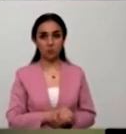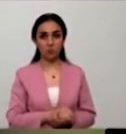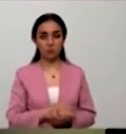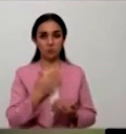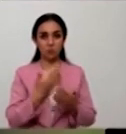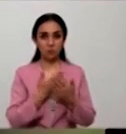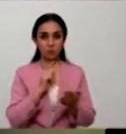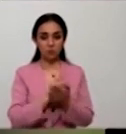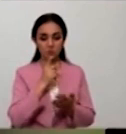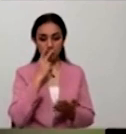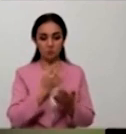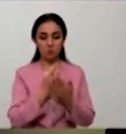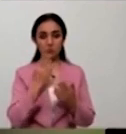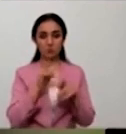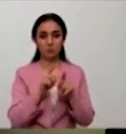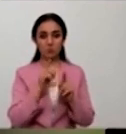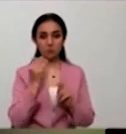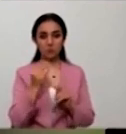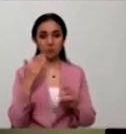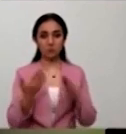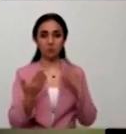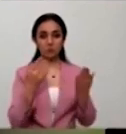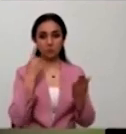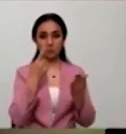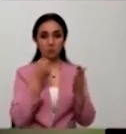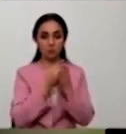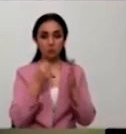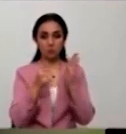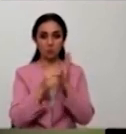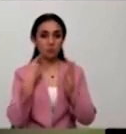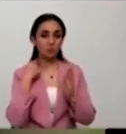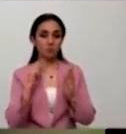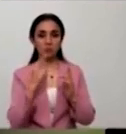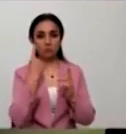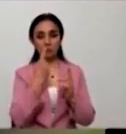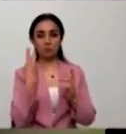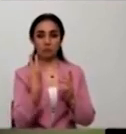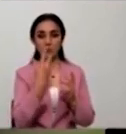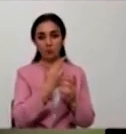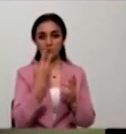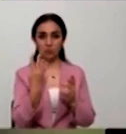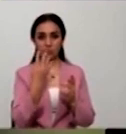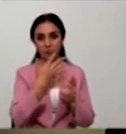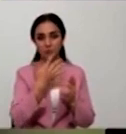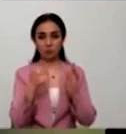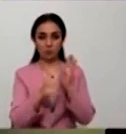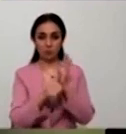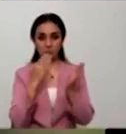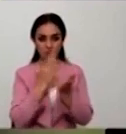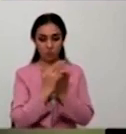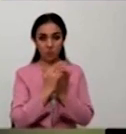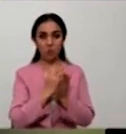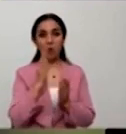Misol shartiga e'tibor beradigan bo'lsak, uni tomonlari 1'dan 6'gacha raqamlandi, ya'ni 6 tomoni 1 2 3 4 5 6